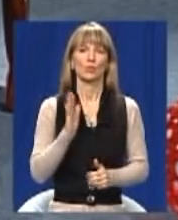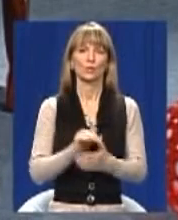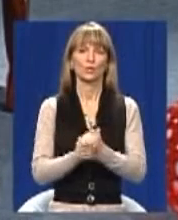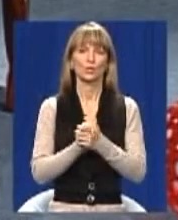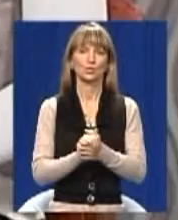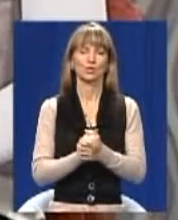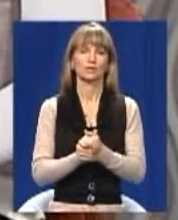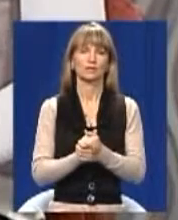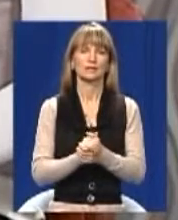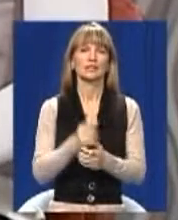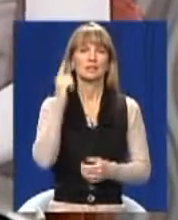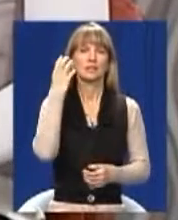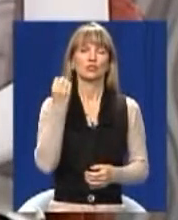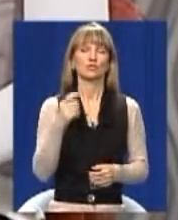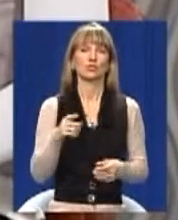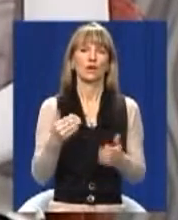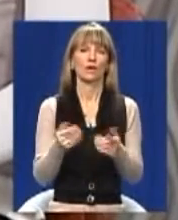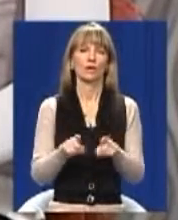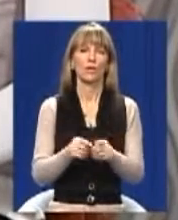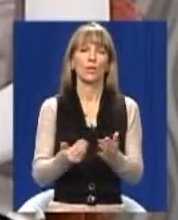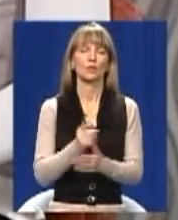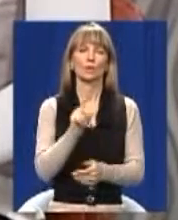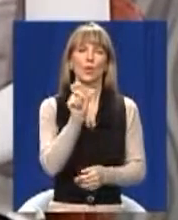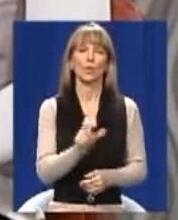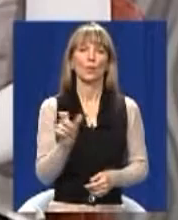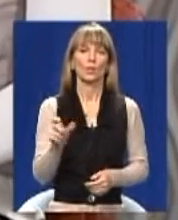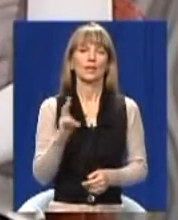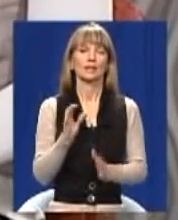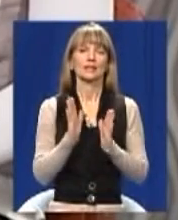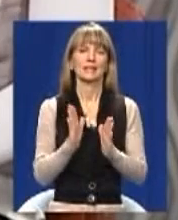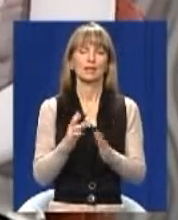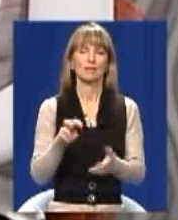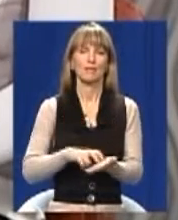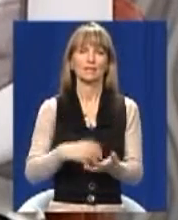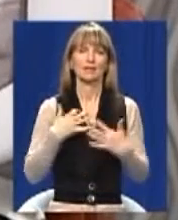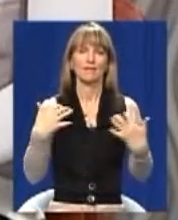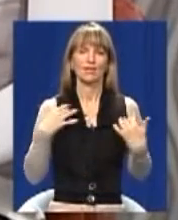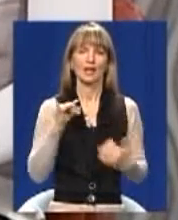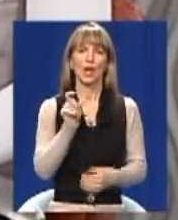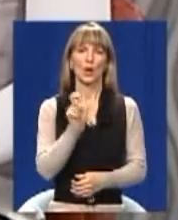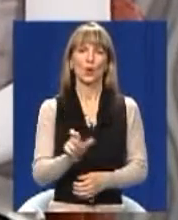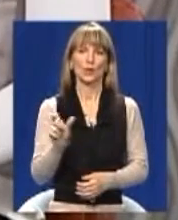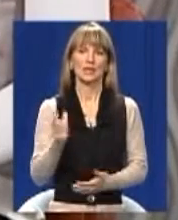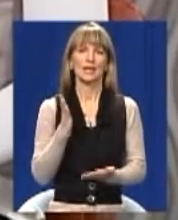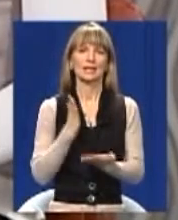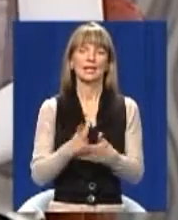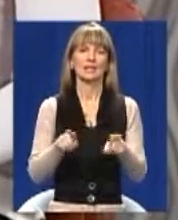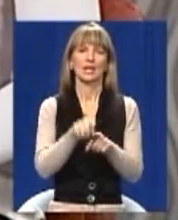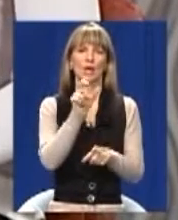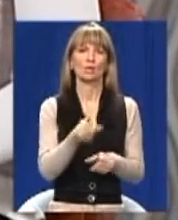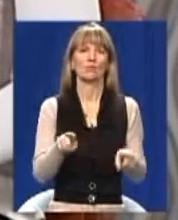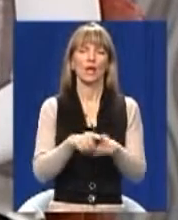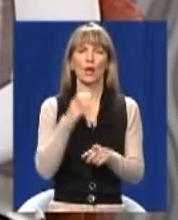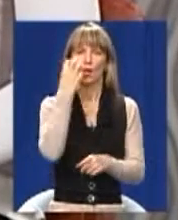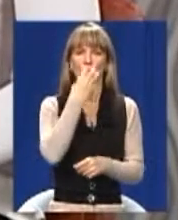дружити. А знаю ще таку новину, що люди не тільки бояться тварин, але й людей. А є такі люди, як